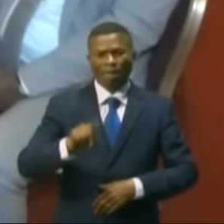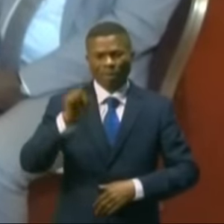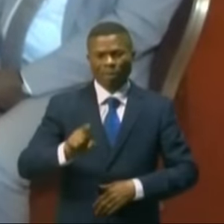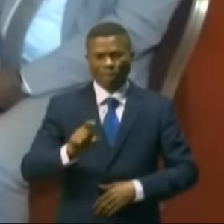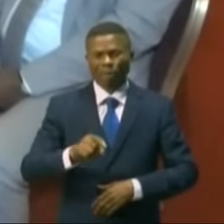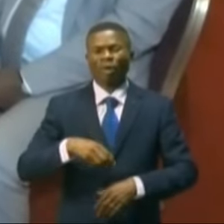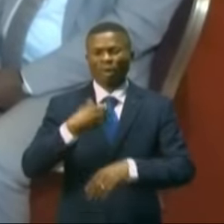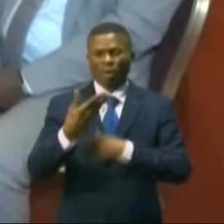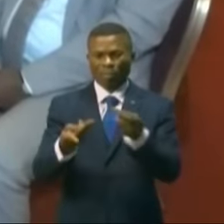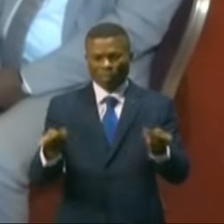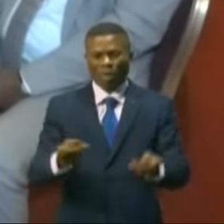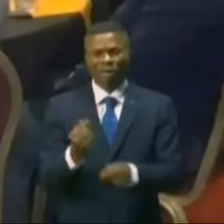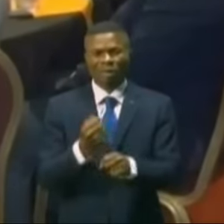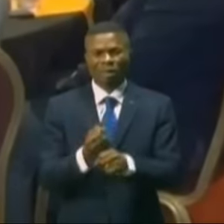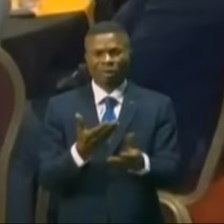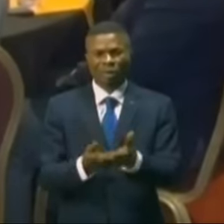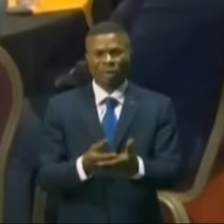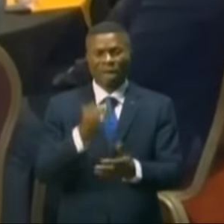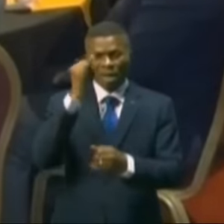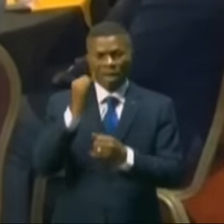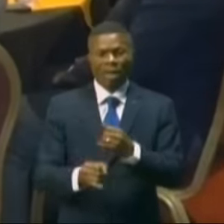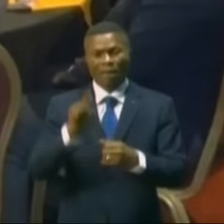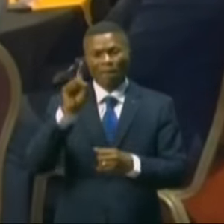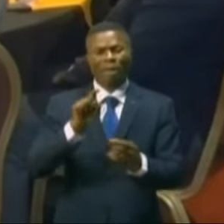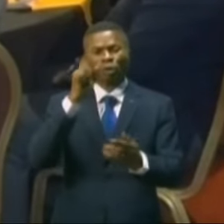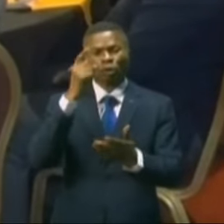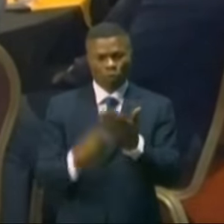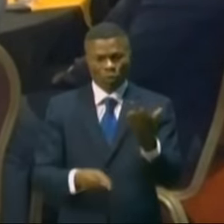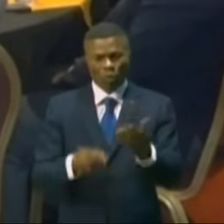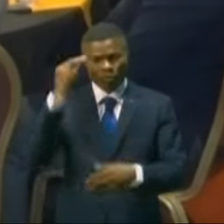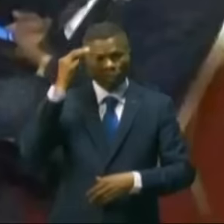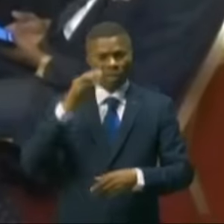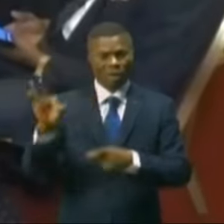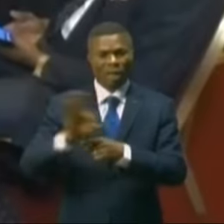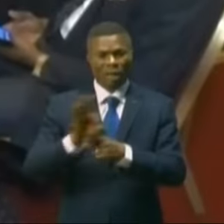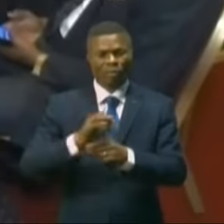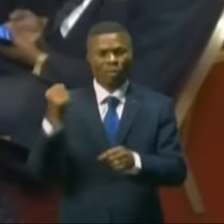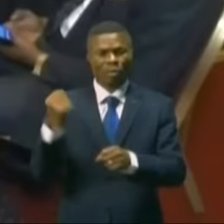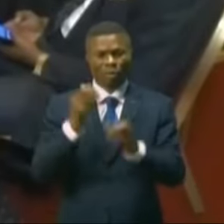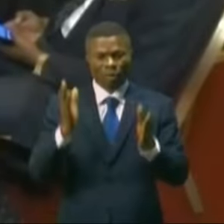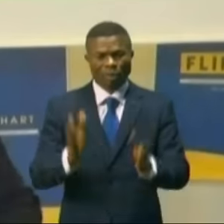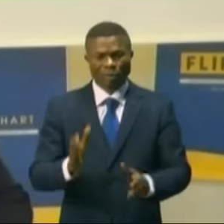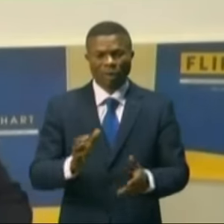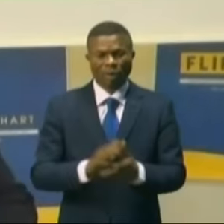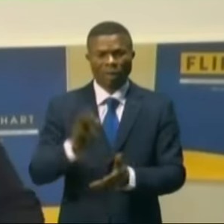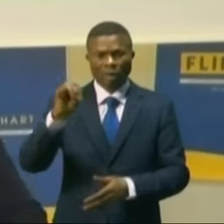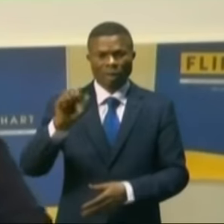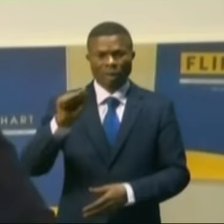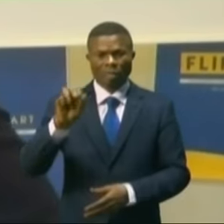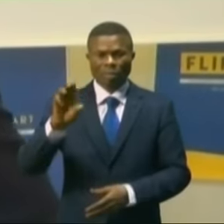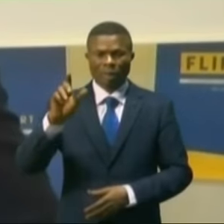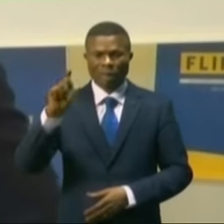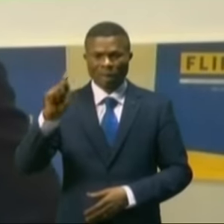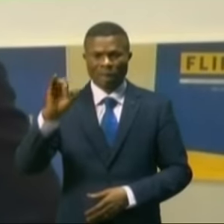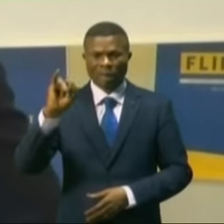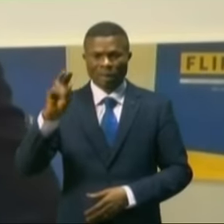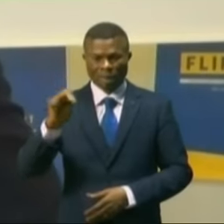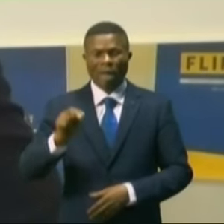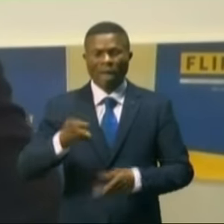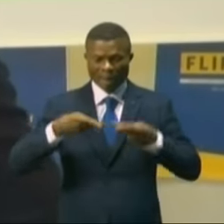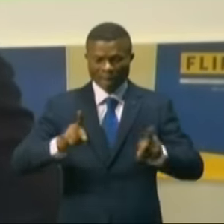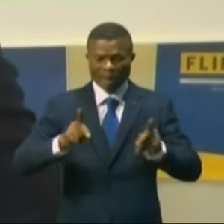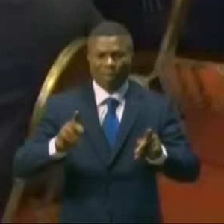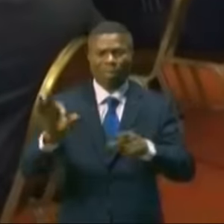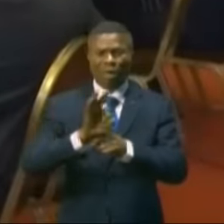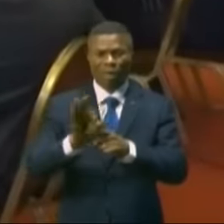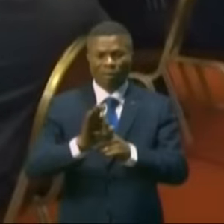marché du travail. Au vu de ces attentes, le ministre de la Formation professionnelle, Maître Marc Ekilali Kombo, qui a donné le go à